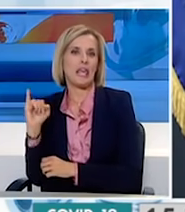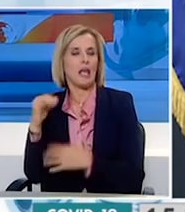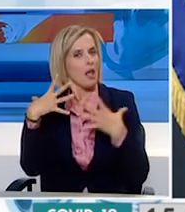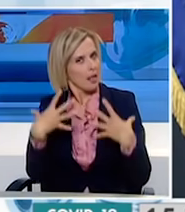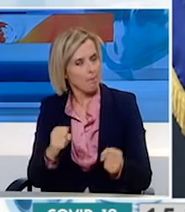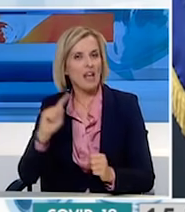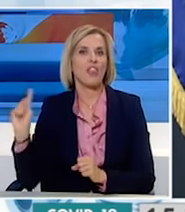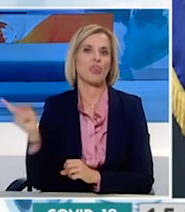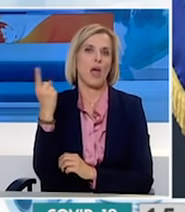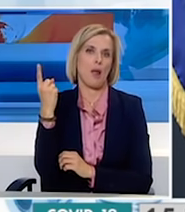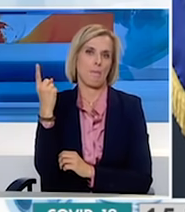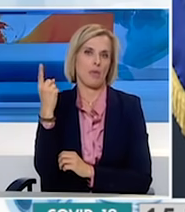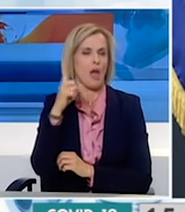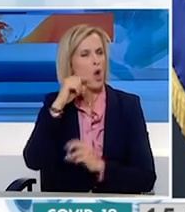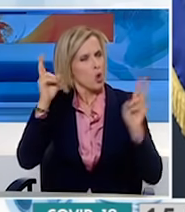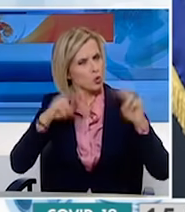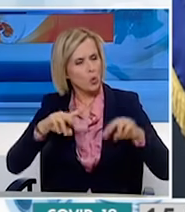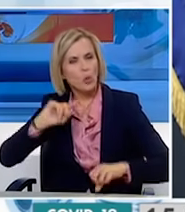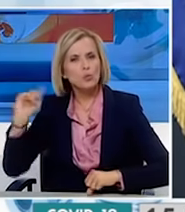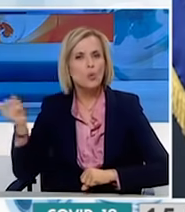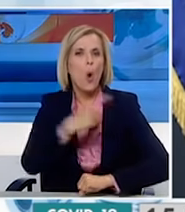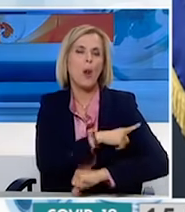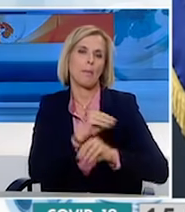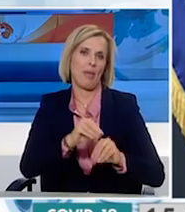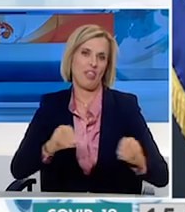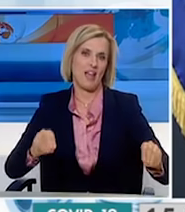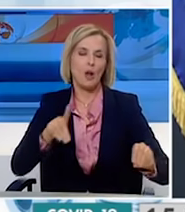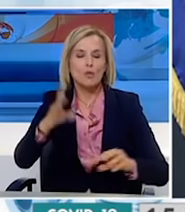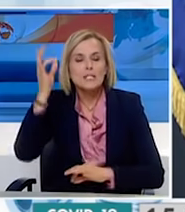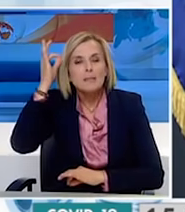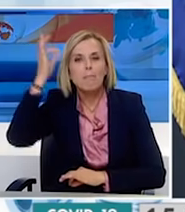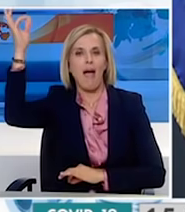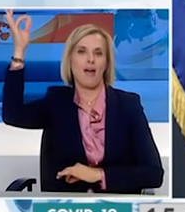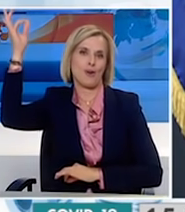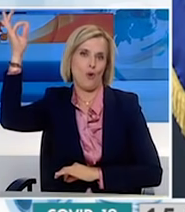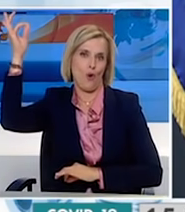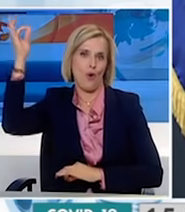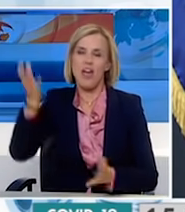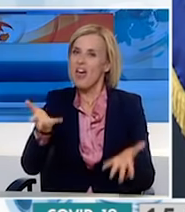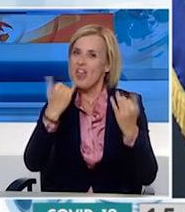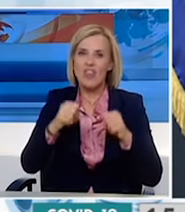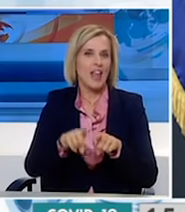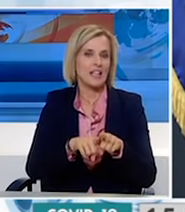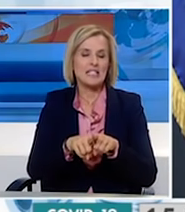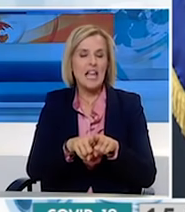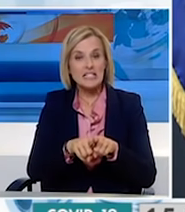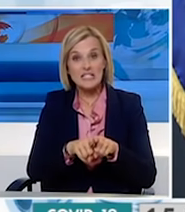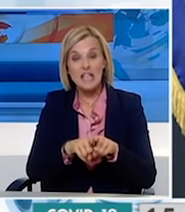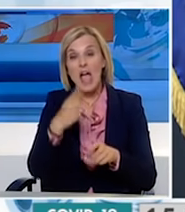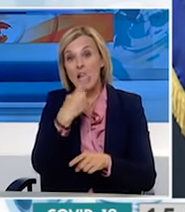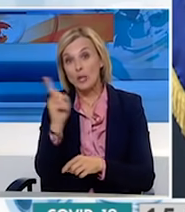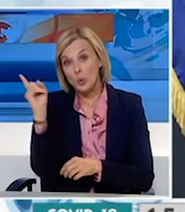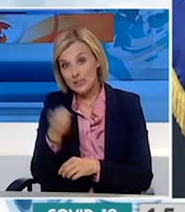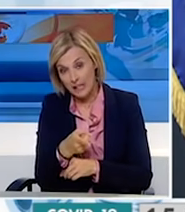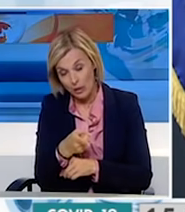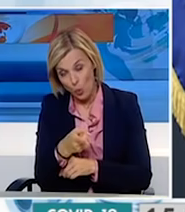η θεραπεία είναι πολύ γνωστή στους παιδιάτρους, πρώτον. Δεύτερον, είναι σπάνιο σύνδρομο. Τρίτον, η συσχέτισή του με τον ιό μάλλον υπάρχει. Δεν έχει